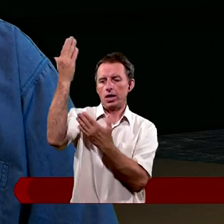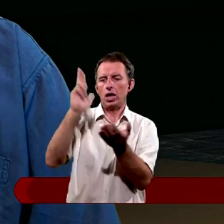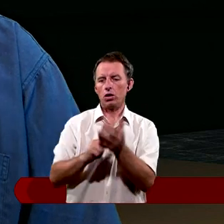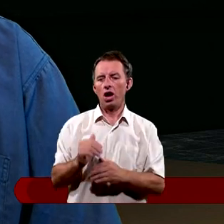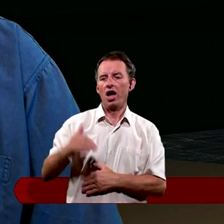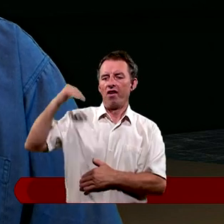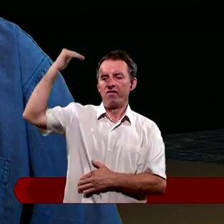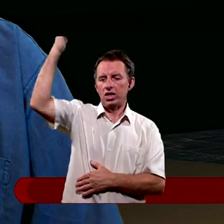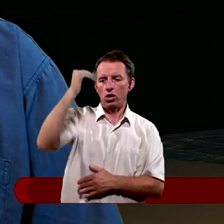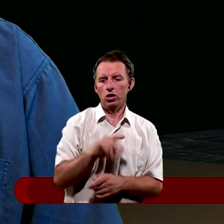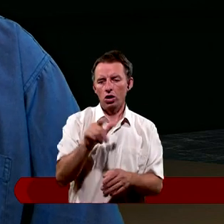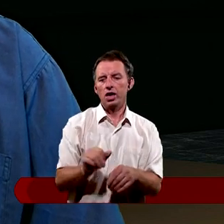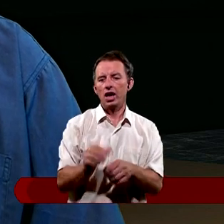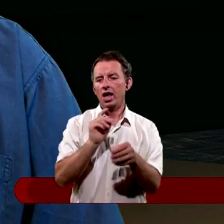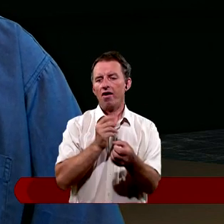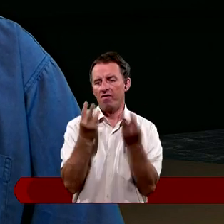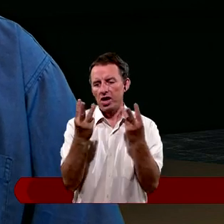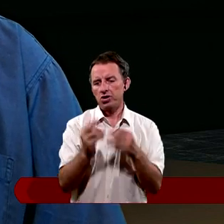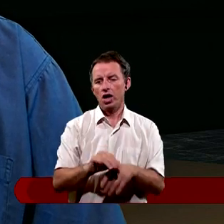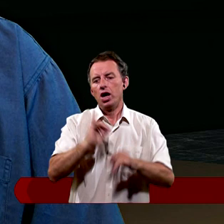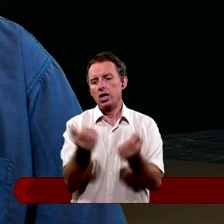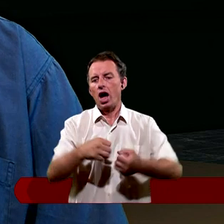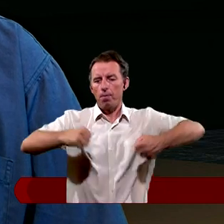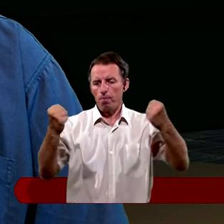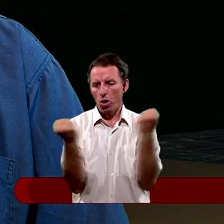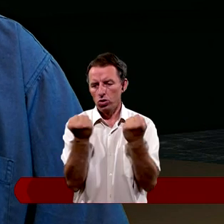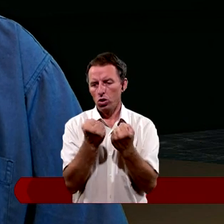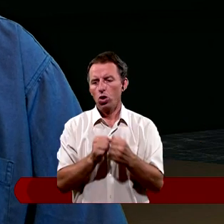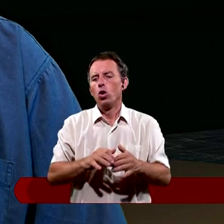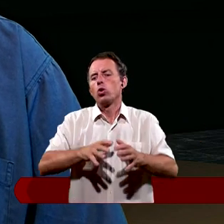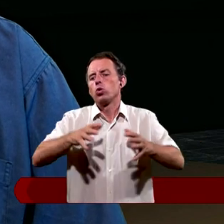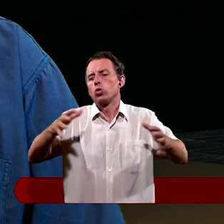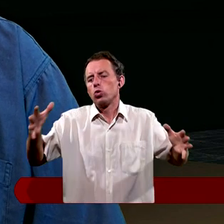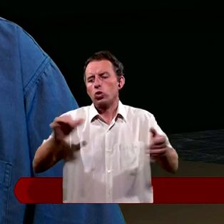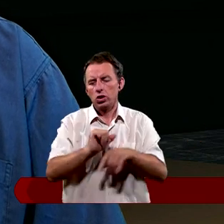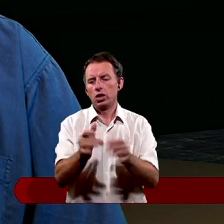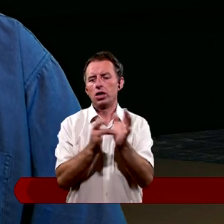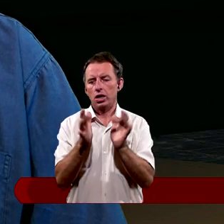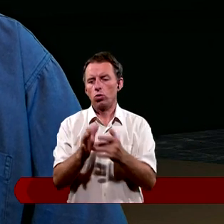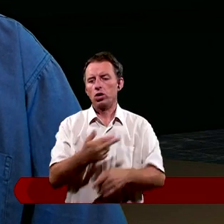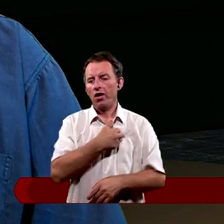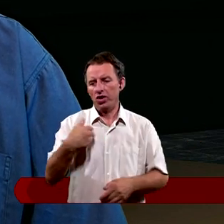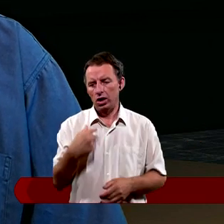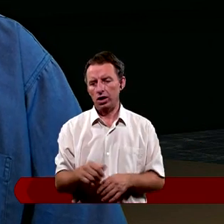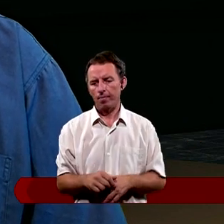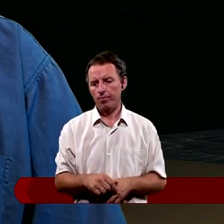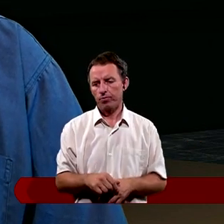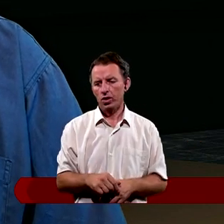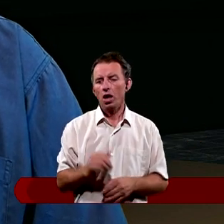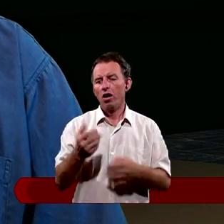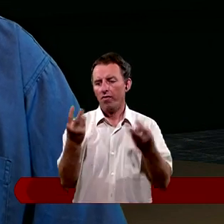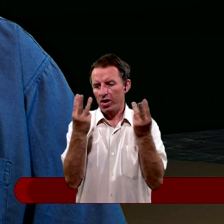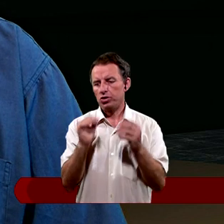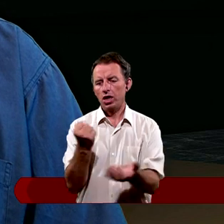wysokościach. I to jest właśnie istotne, jak mocno, czy jak dużo jest Chrystusa w nas. To jest bardzo